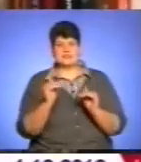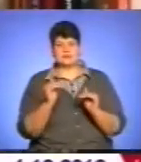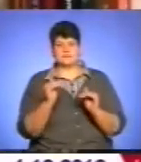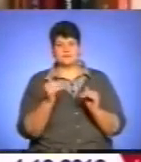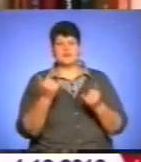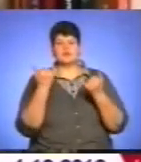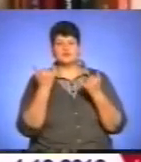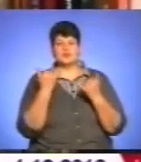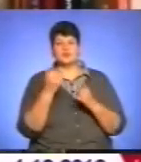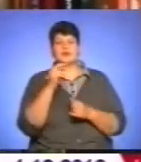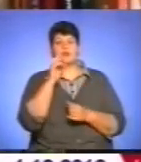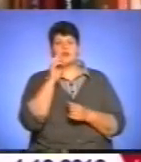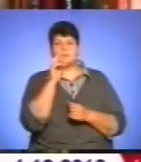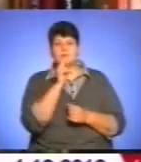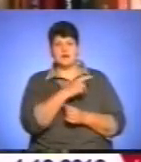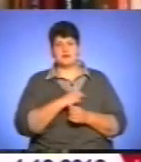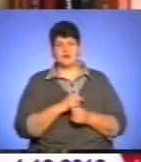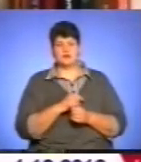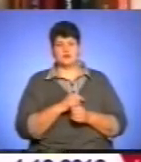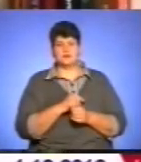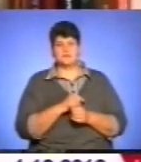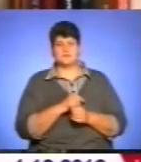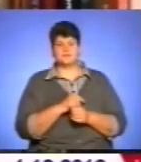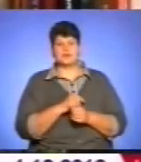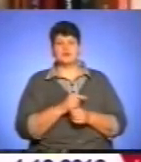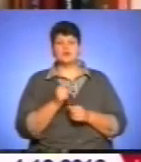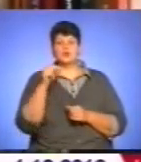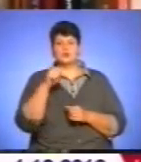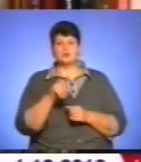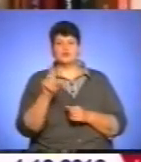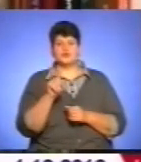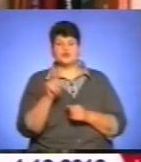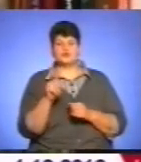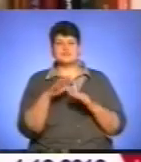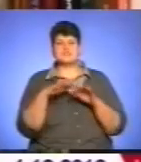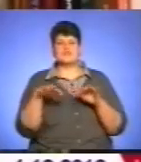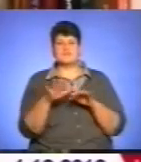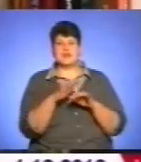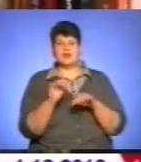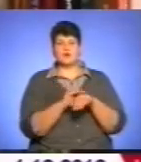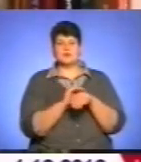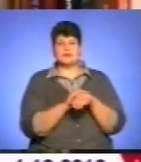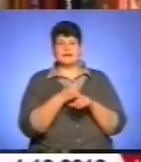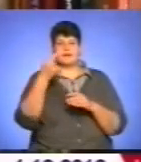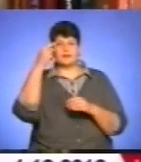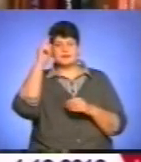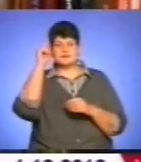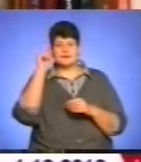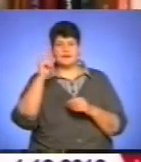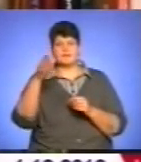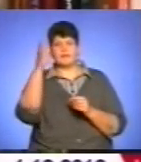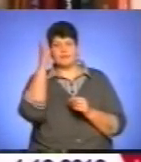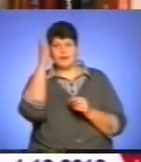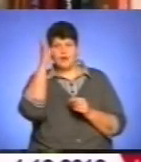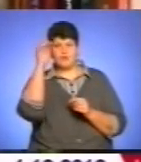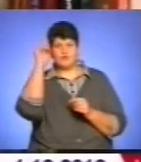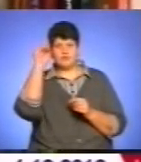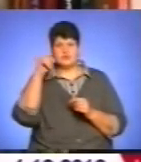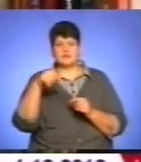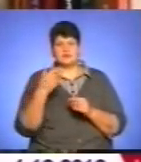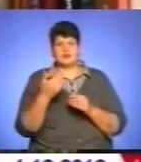неправильно. Неправильно. Тому що сфера гуманітарного знання, сфера наукового знання, вона